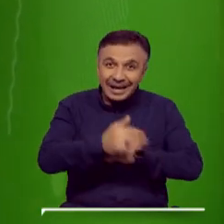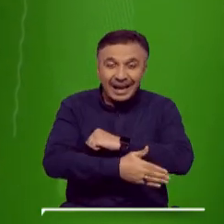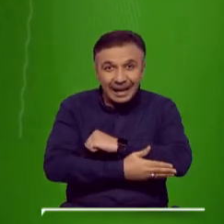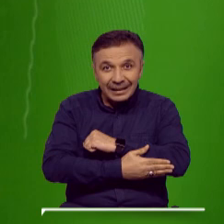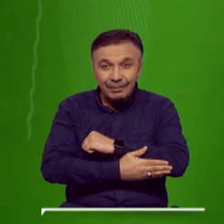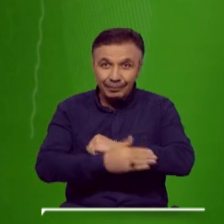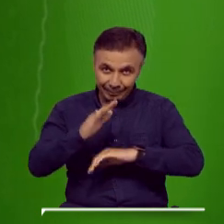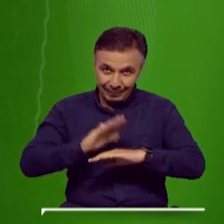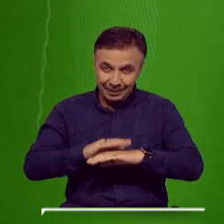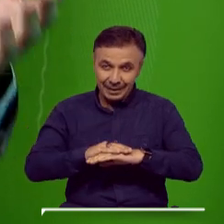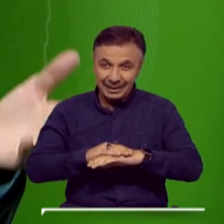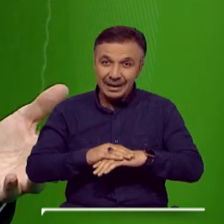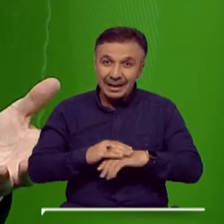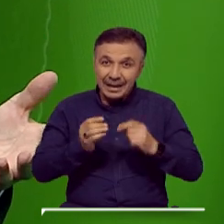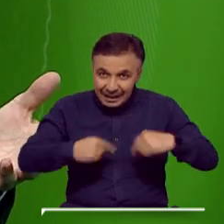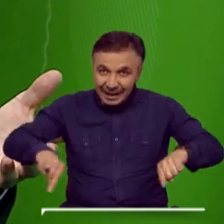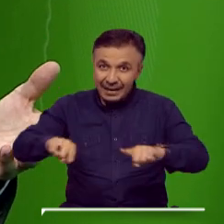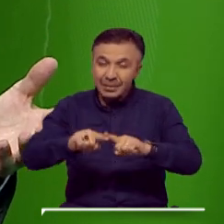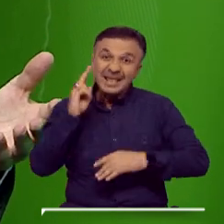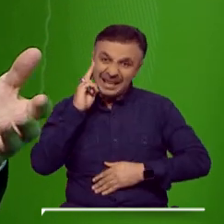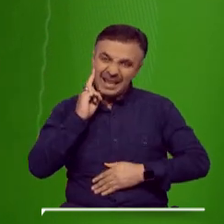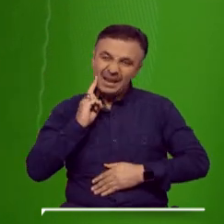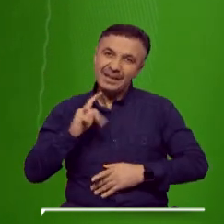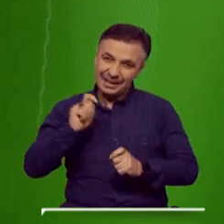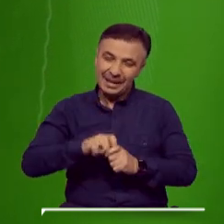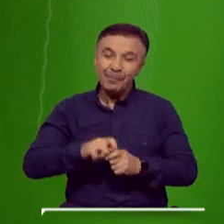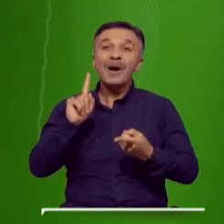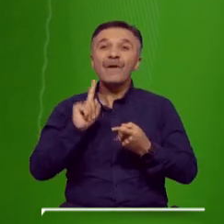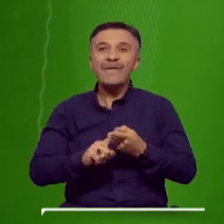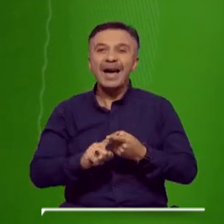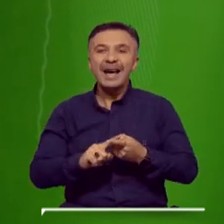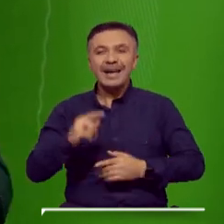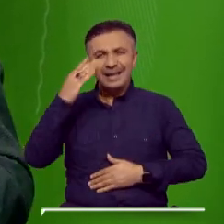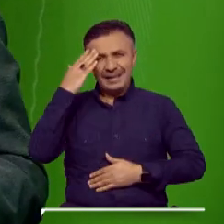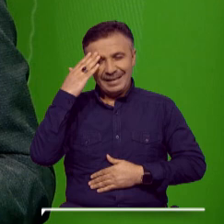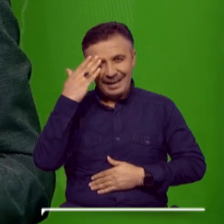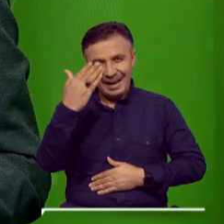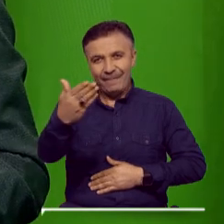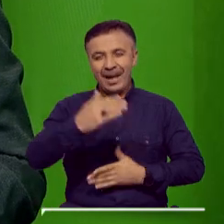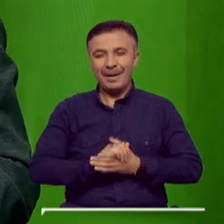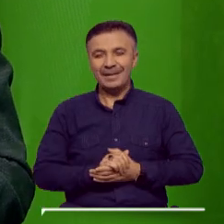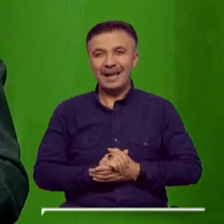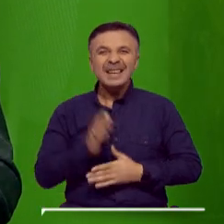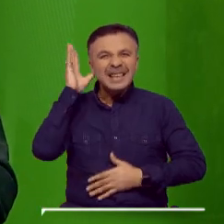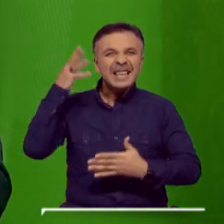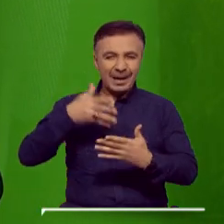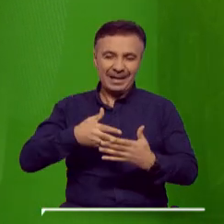etmek, çevremizi temiz tutmak ve selam vermek de